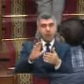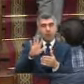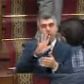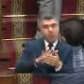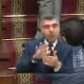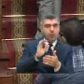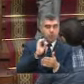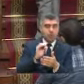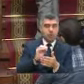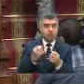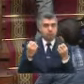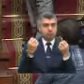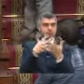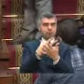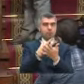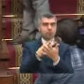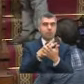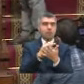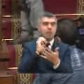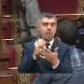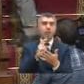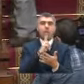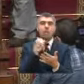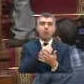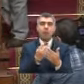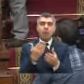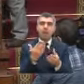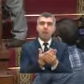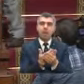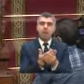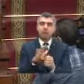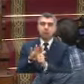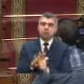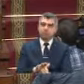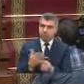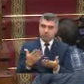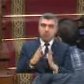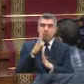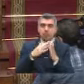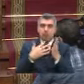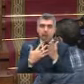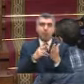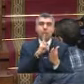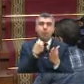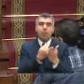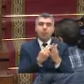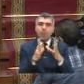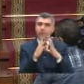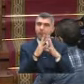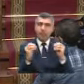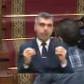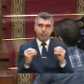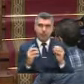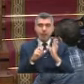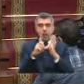الفساد، تتفاجئنا الحكومه باقبار ملف محاربه الفساد. جاء البرنامج الحكومي خالي من اي اجراء، جاء يعني القانون المالي